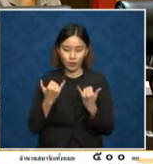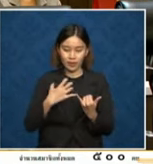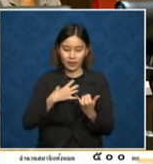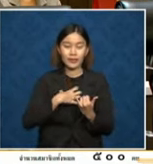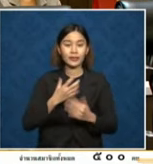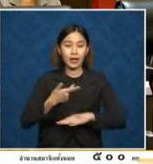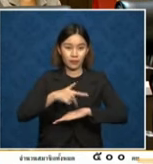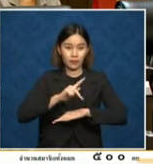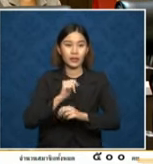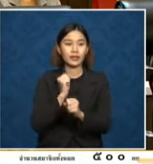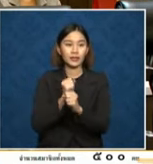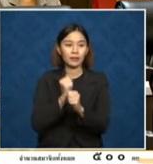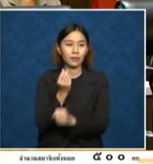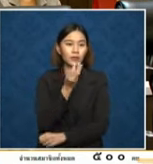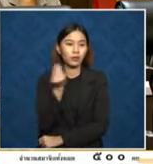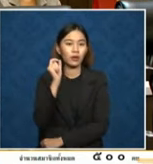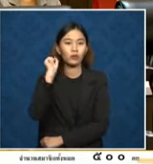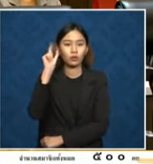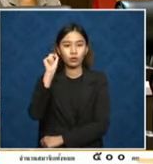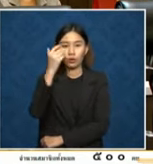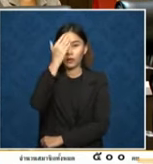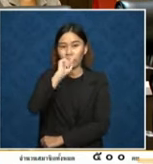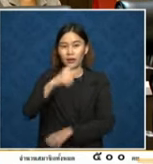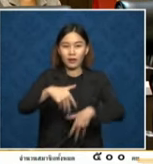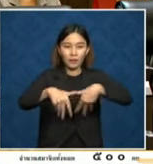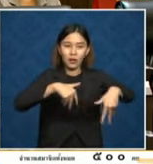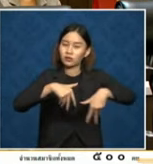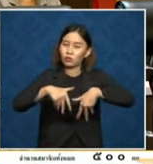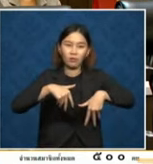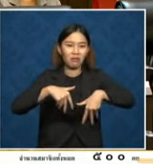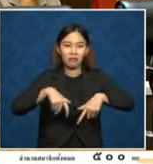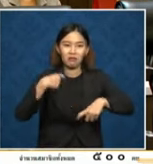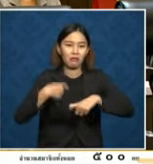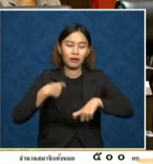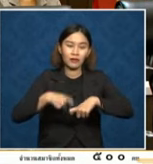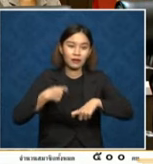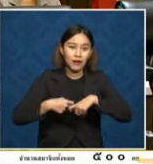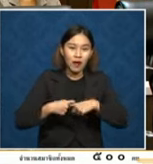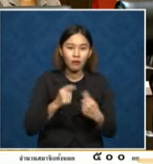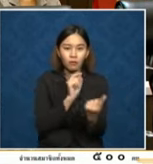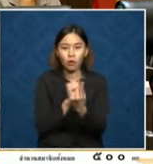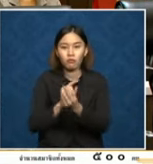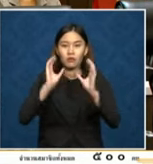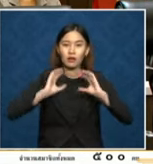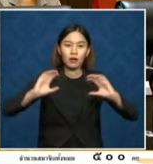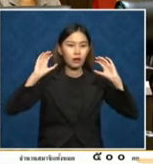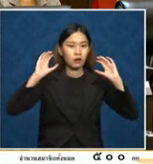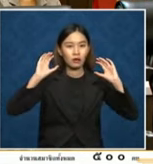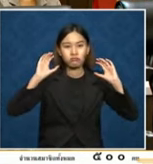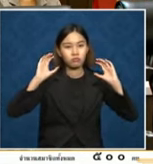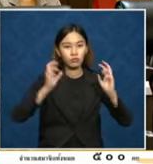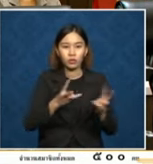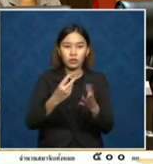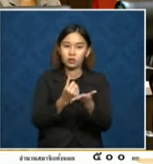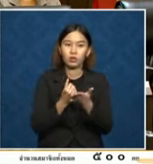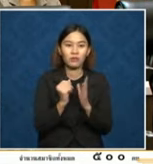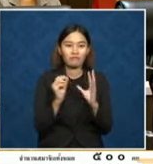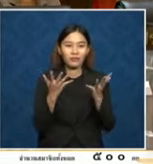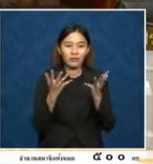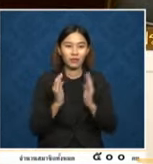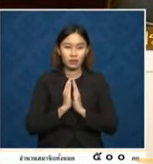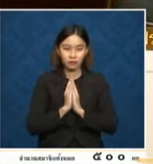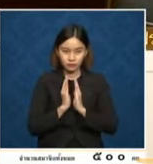านได้ดำเนินการอย่างเร่งด่วนครับเพราะพี่น้องประชาชนมืด8ด้านหันไปหาหน่วยงานรัฐก็ไร้ซึ่งหนทางช่วยเหลือครับขอบพระคุณ